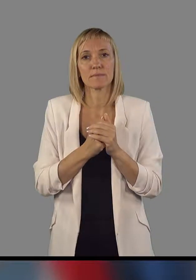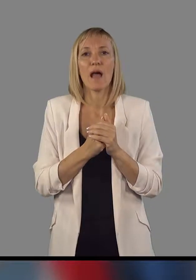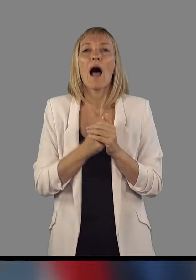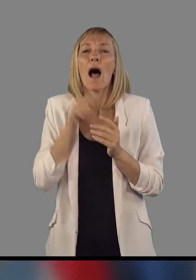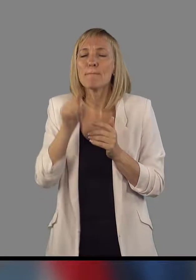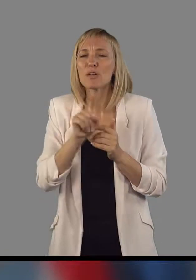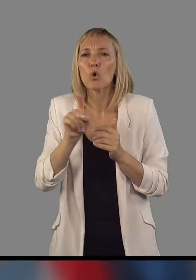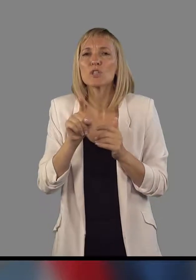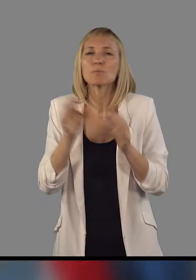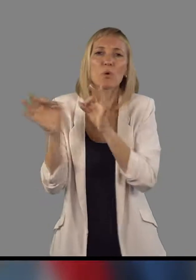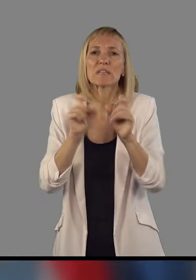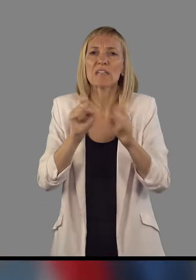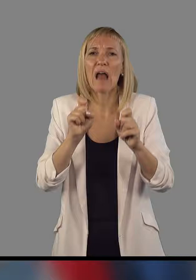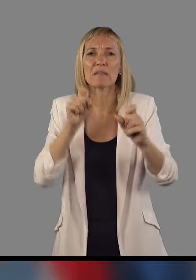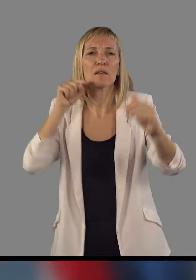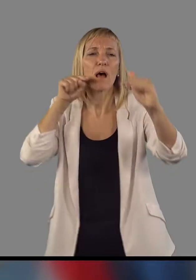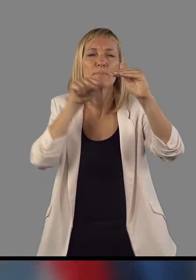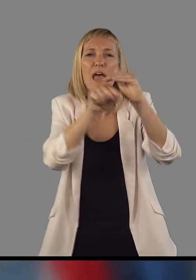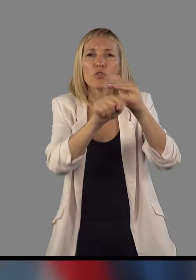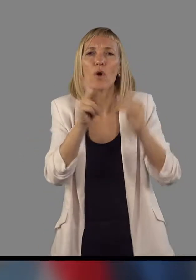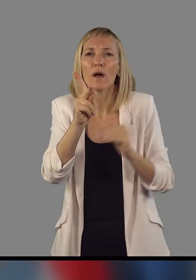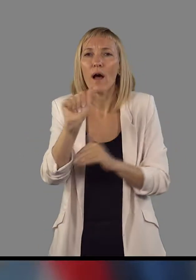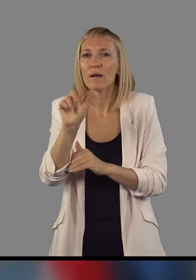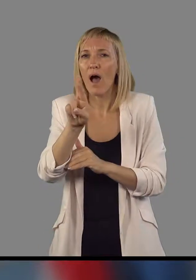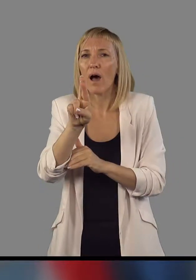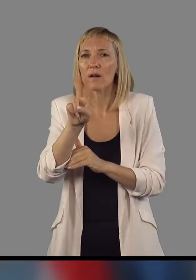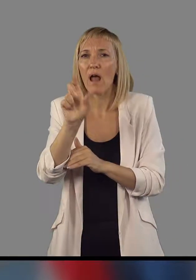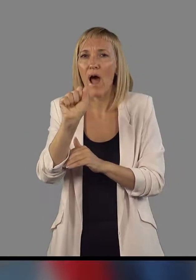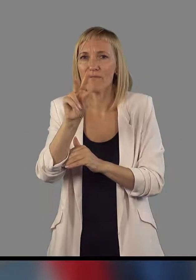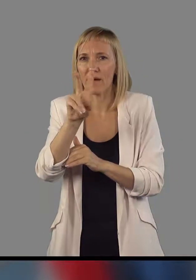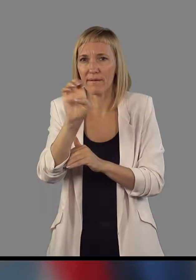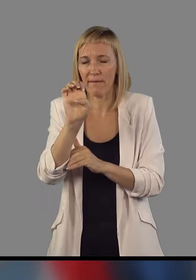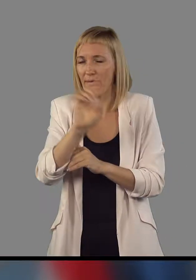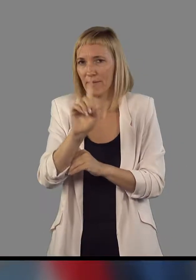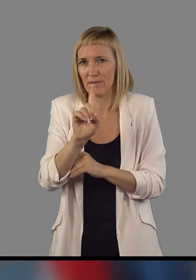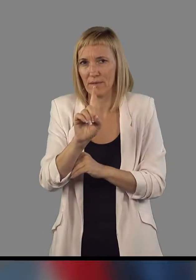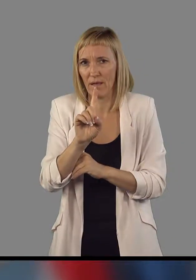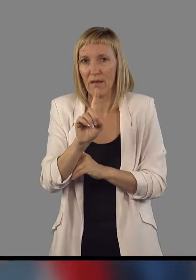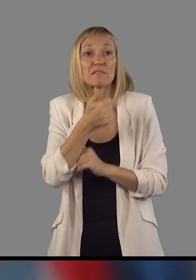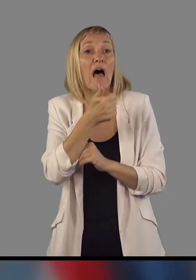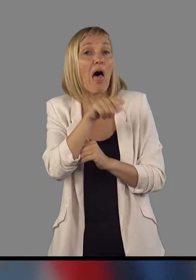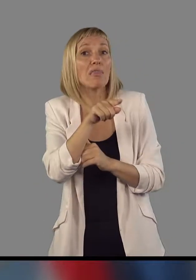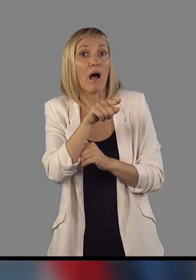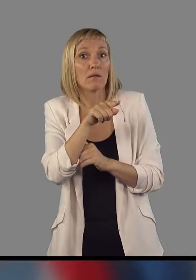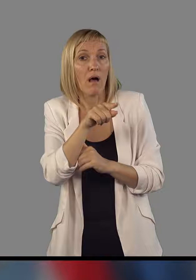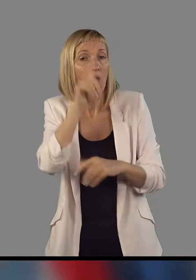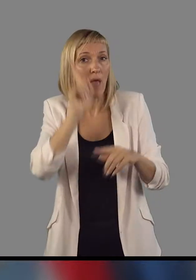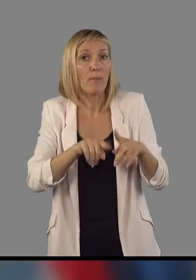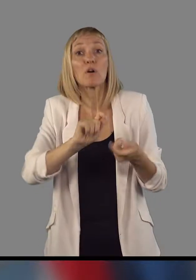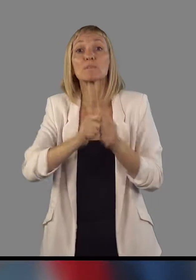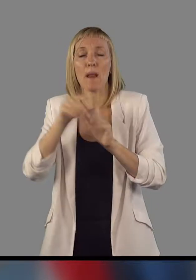zaradi karavanškega predora ali kakšnega drugega javnega naročila, ker bi bilo narobe na en primeru